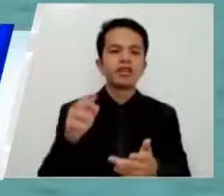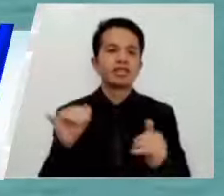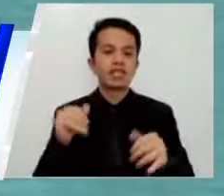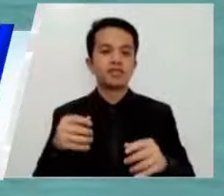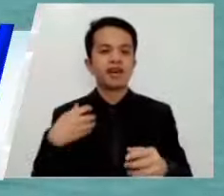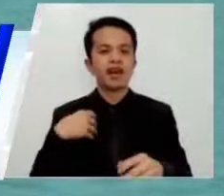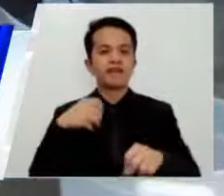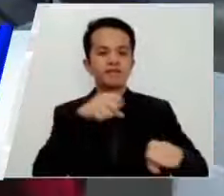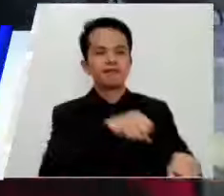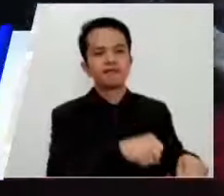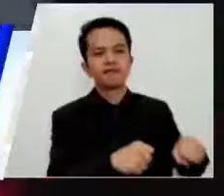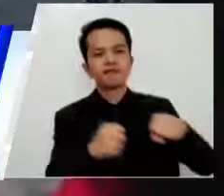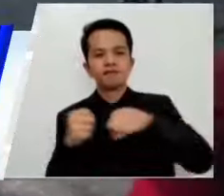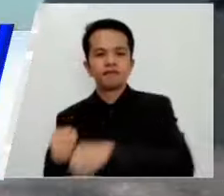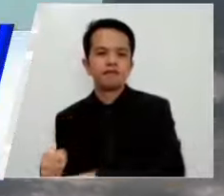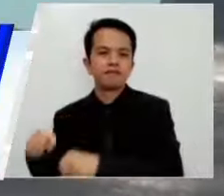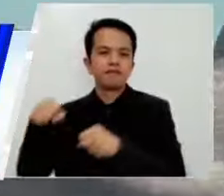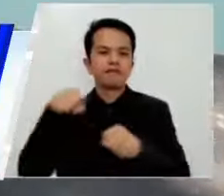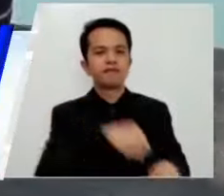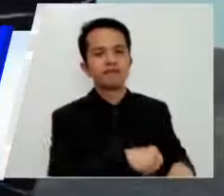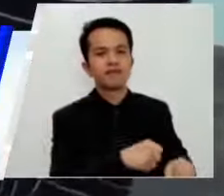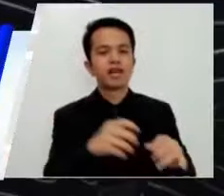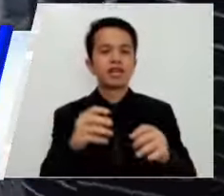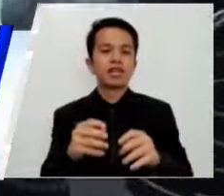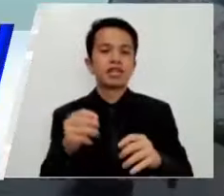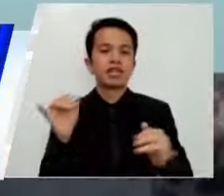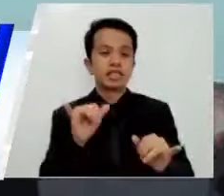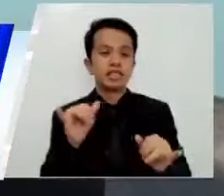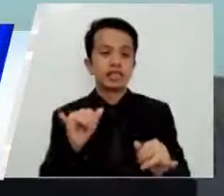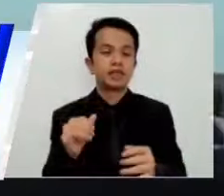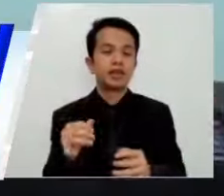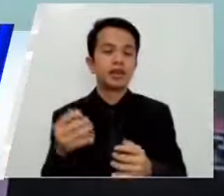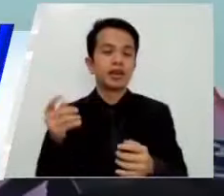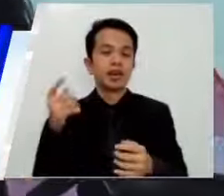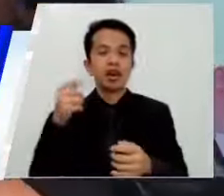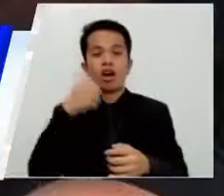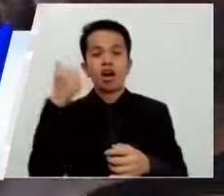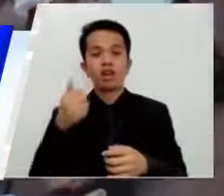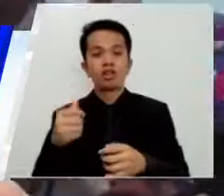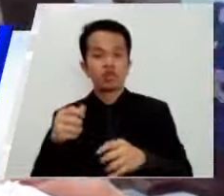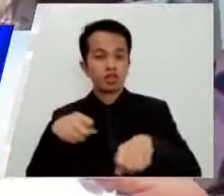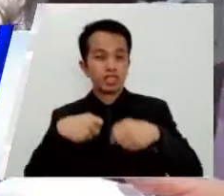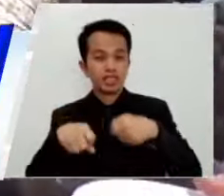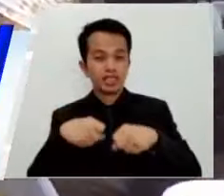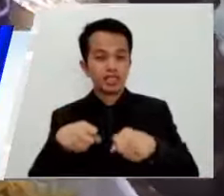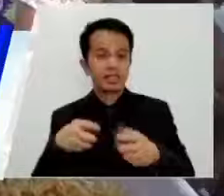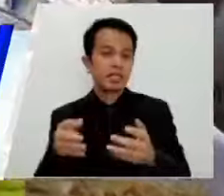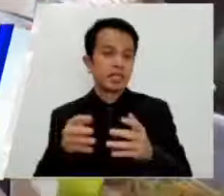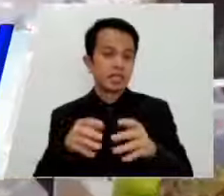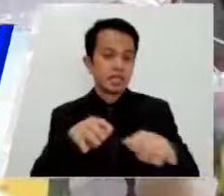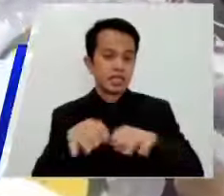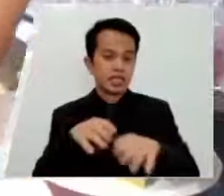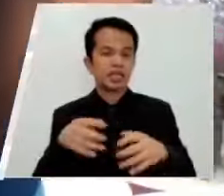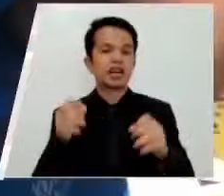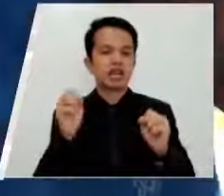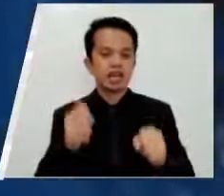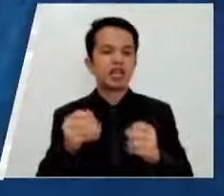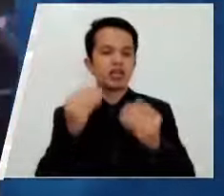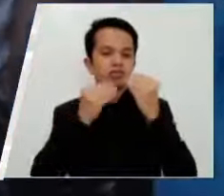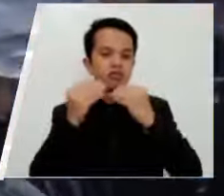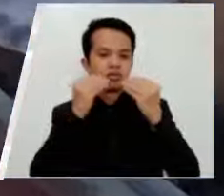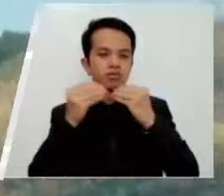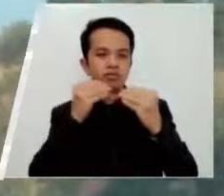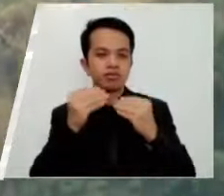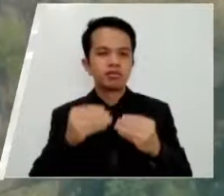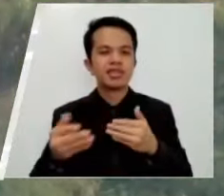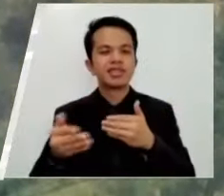sa kayaking. Pagkatapos magpapawis sa sports activities, pwede na mag-relax sa picnic spot sa gilid naman